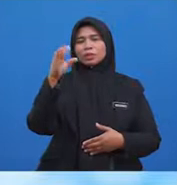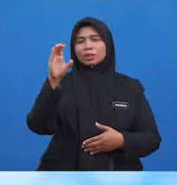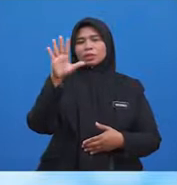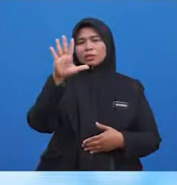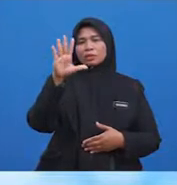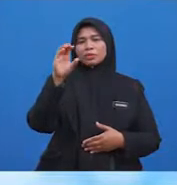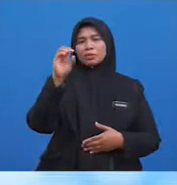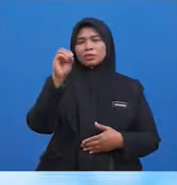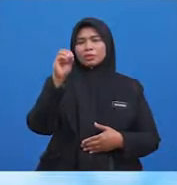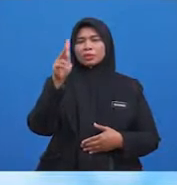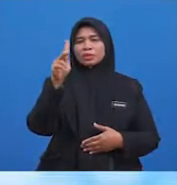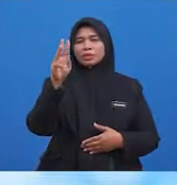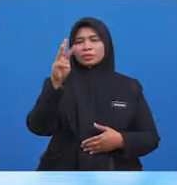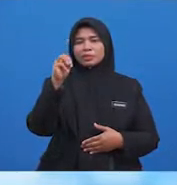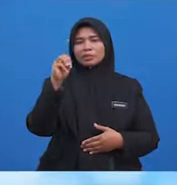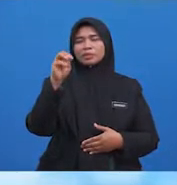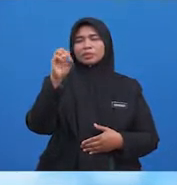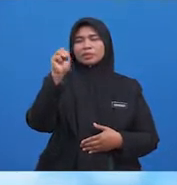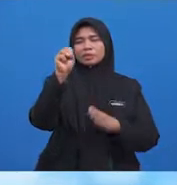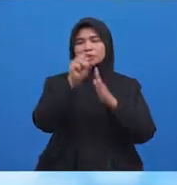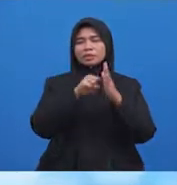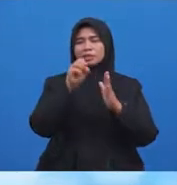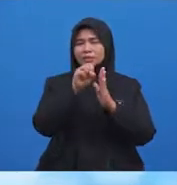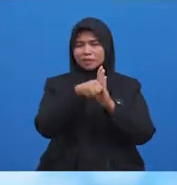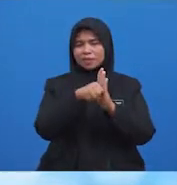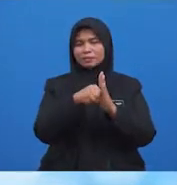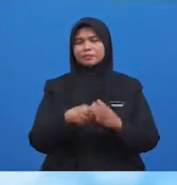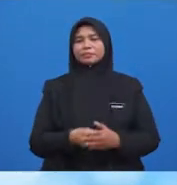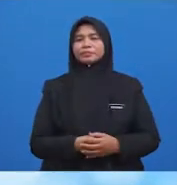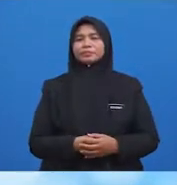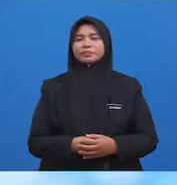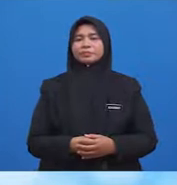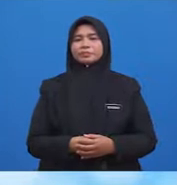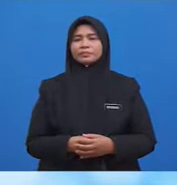750 KM sesaat walaubagaimanapun